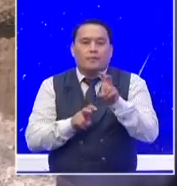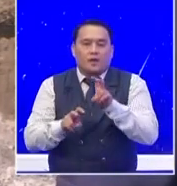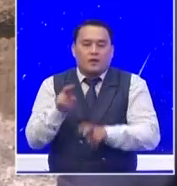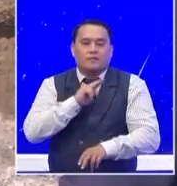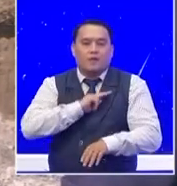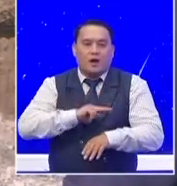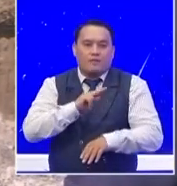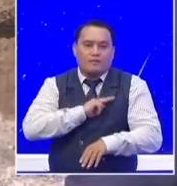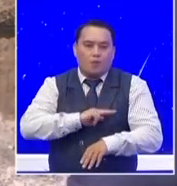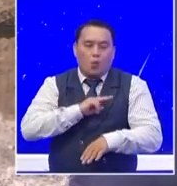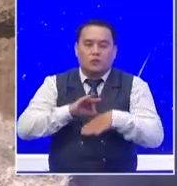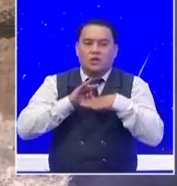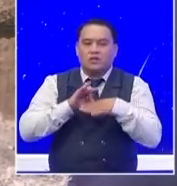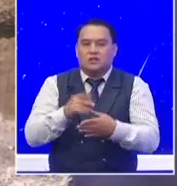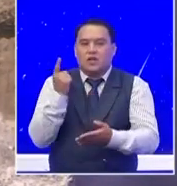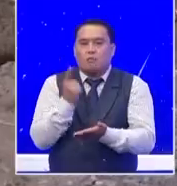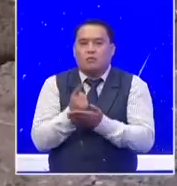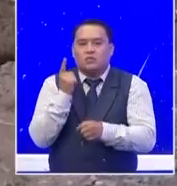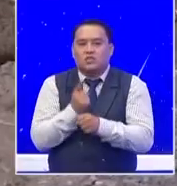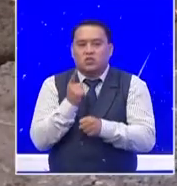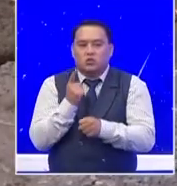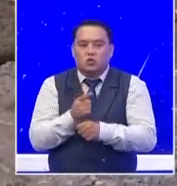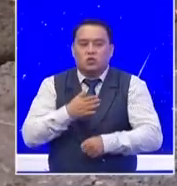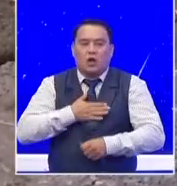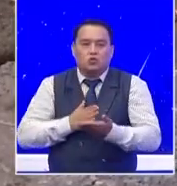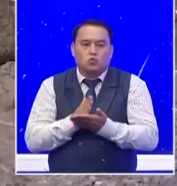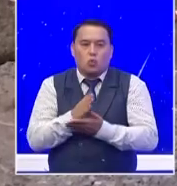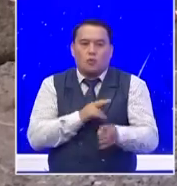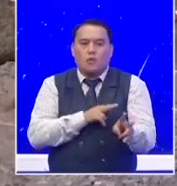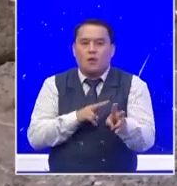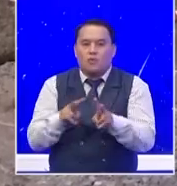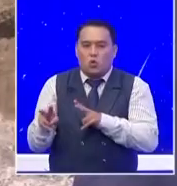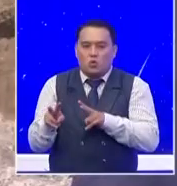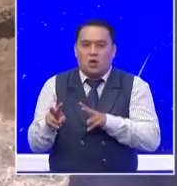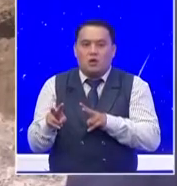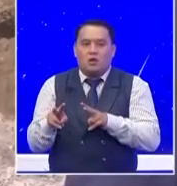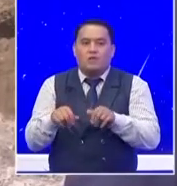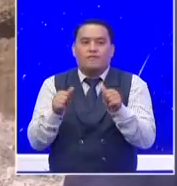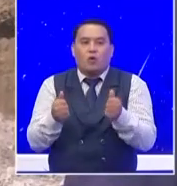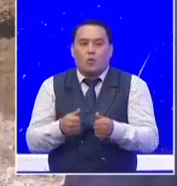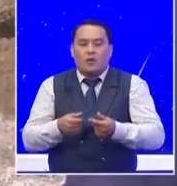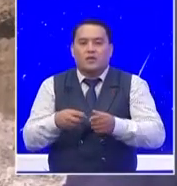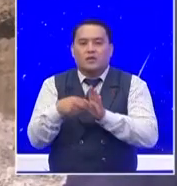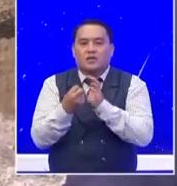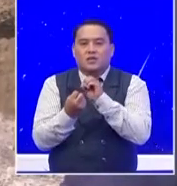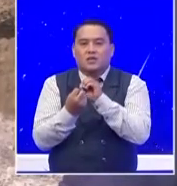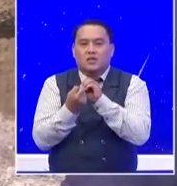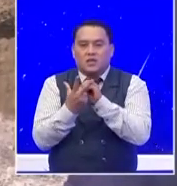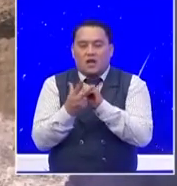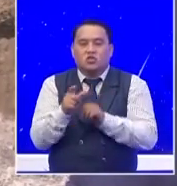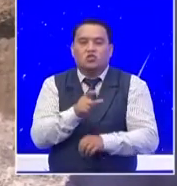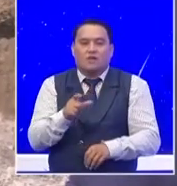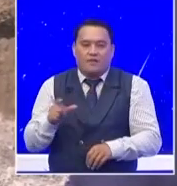В опасных местах, запрещенных для купания и отдыха, нашей службой ведется наблюдение. Для этого сформирован отряд из 13 человек.